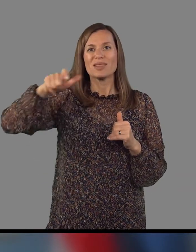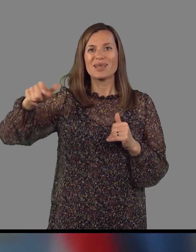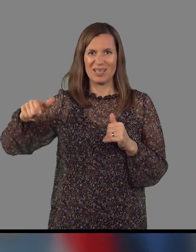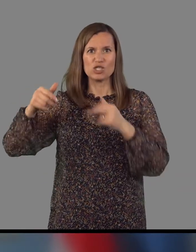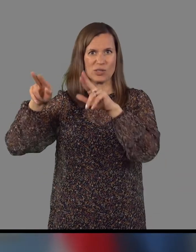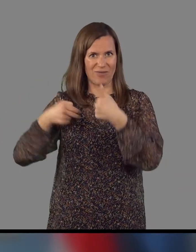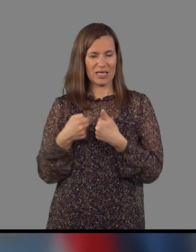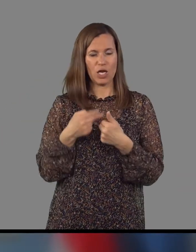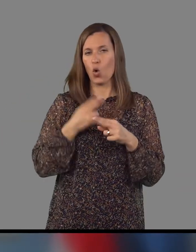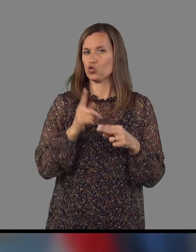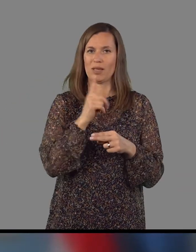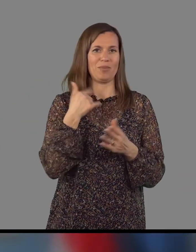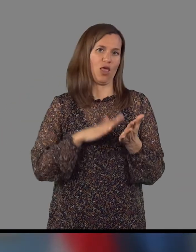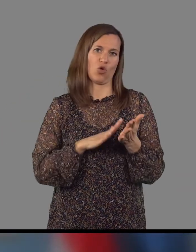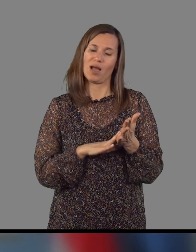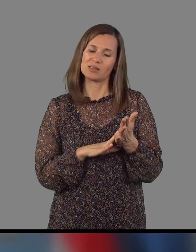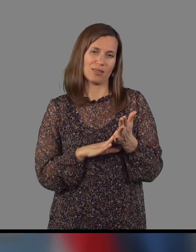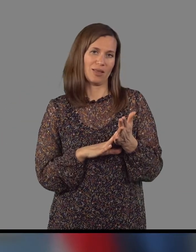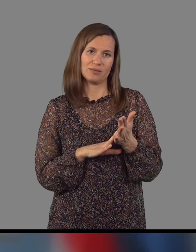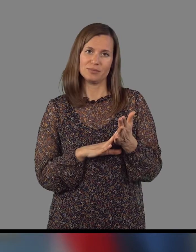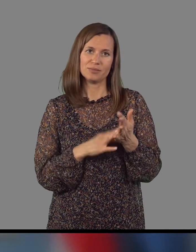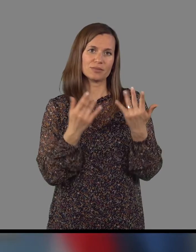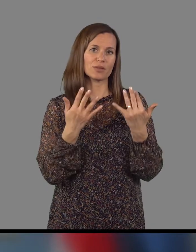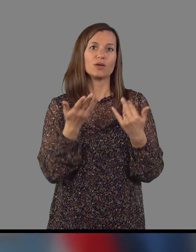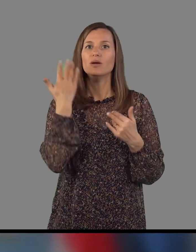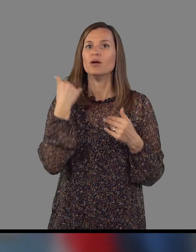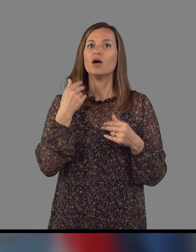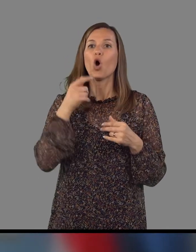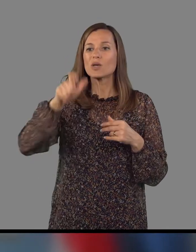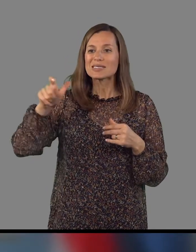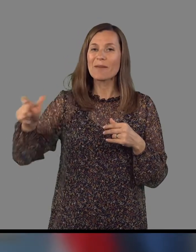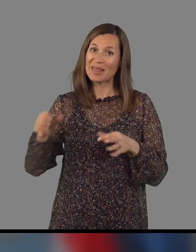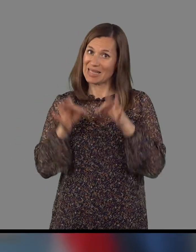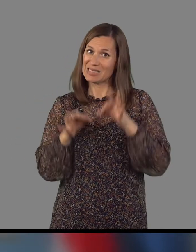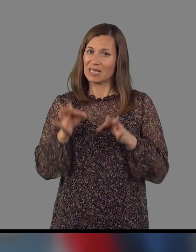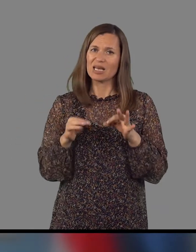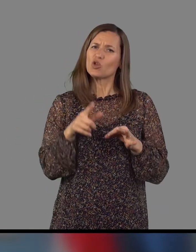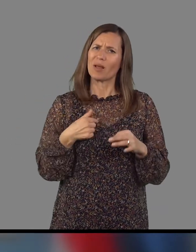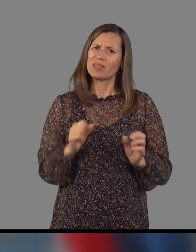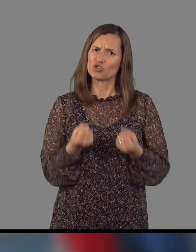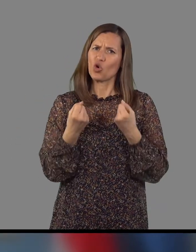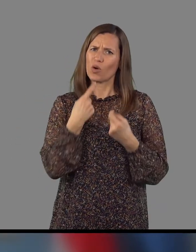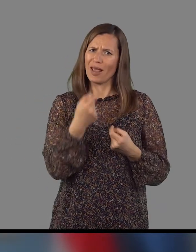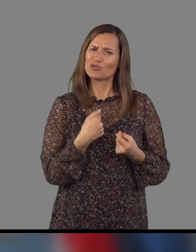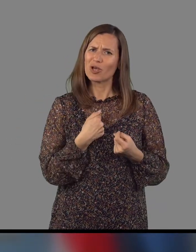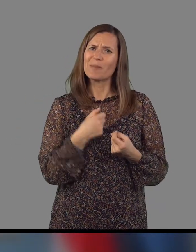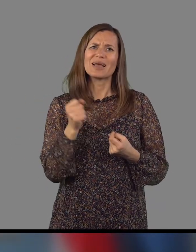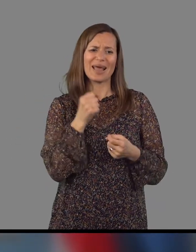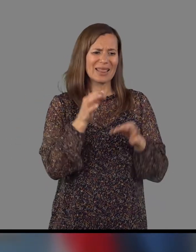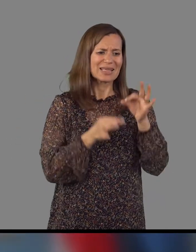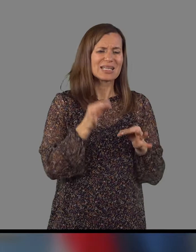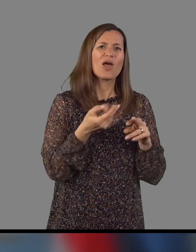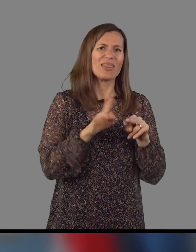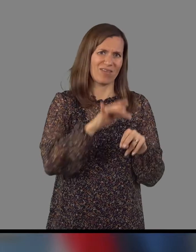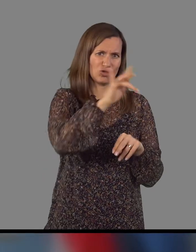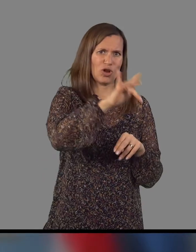se vrnili, okužba ni bila dokazana. Koliko je bilo pa oseb testiranih, vam pa zelo težko rečem, ker se testirajo